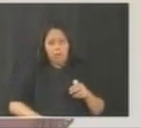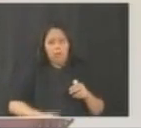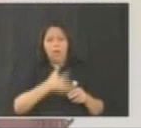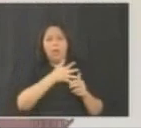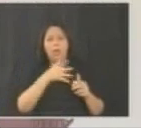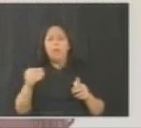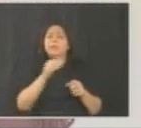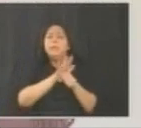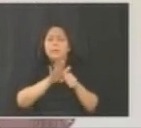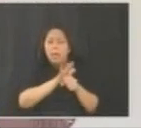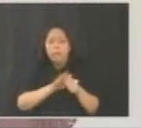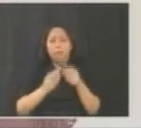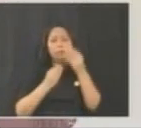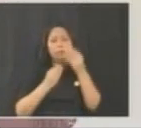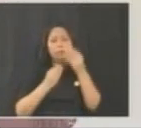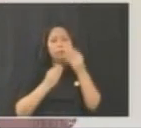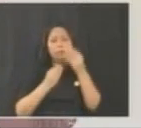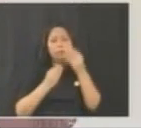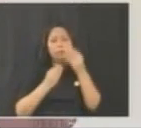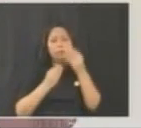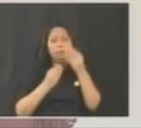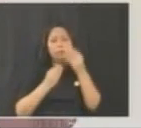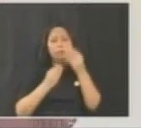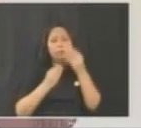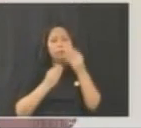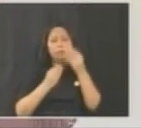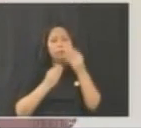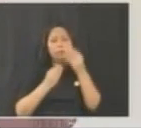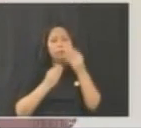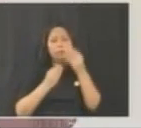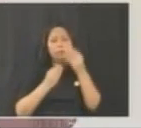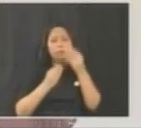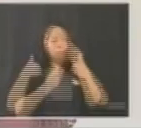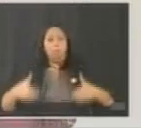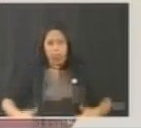pagkain, kalusugan at